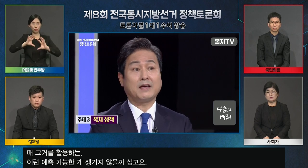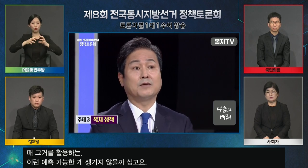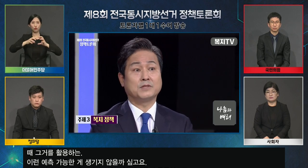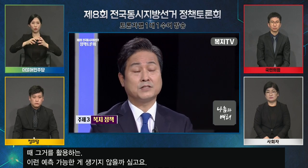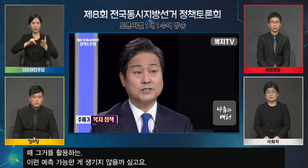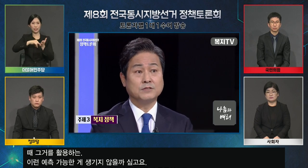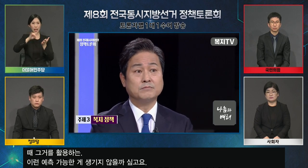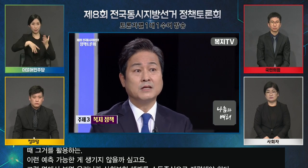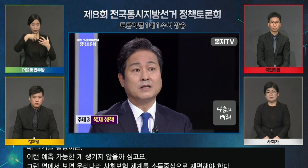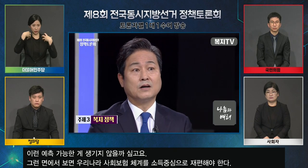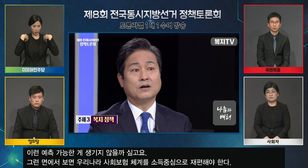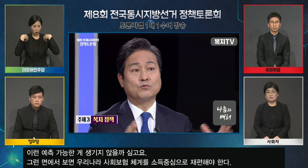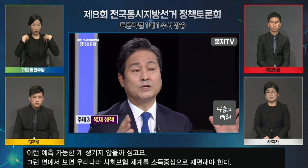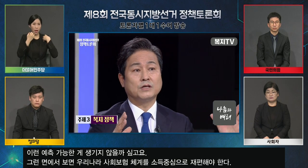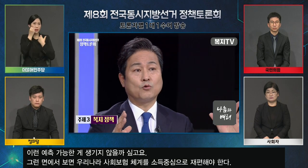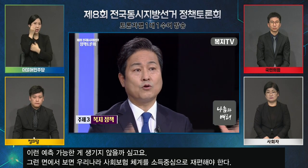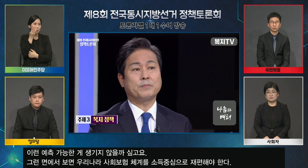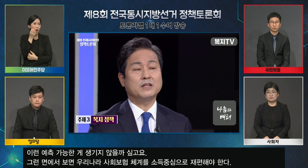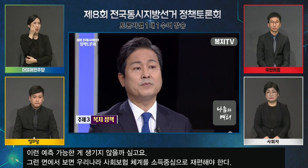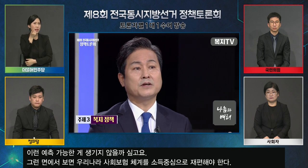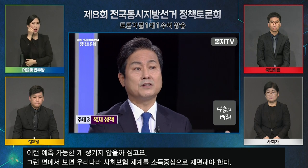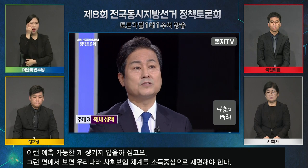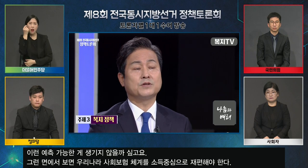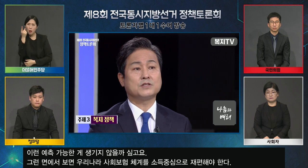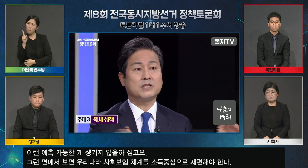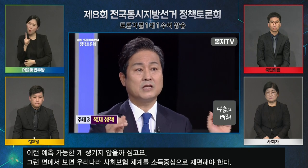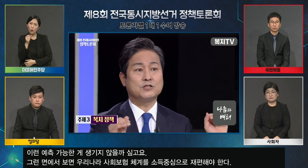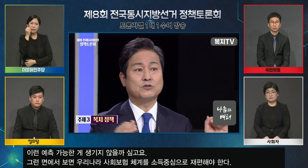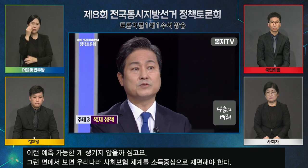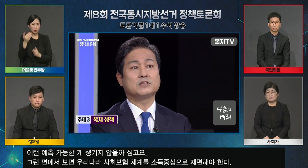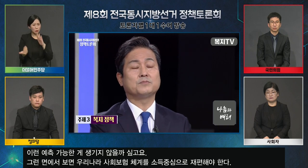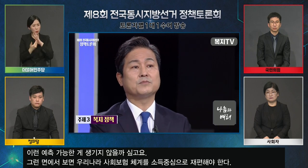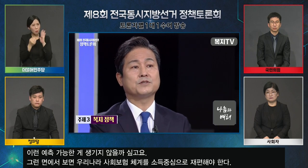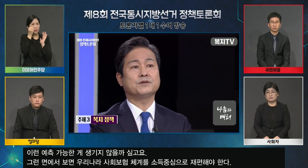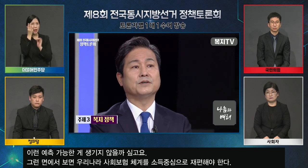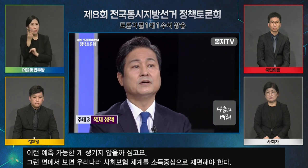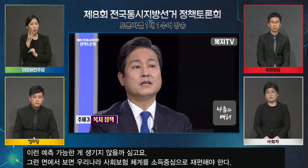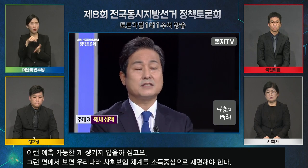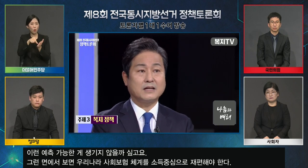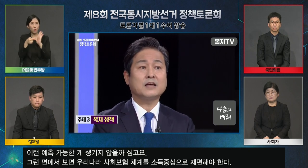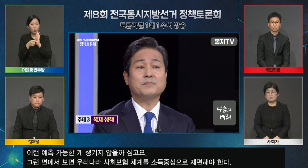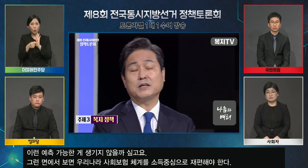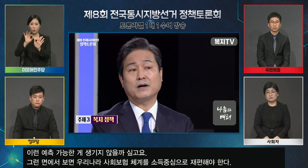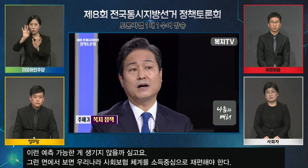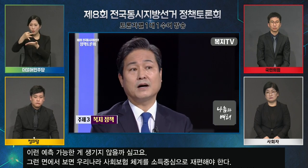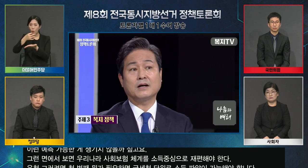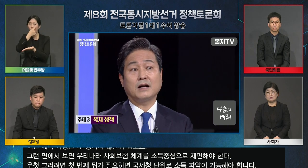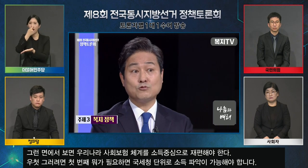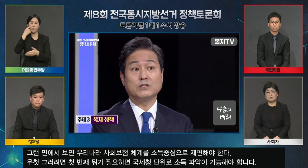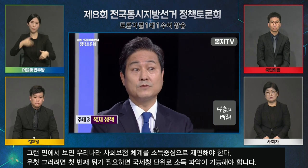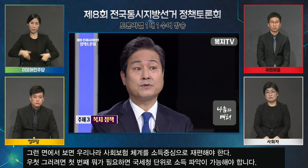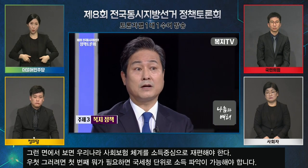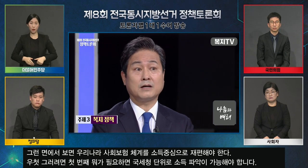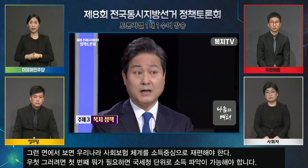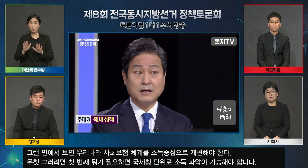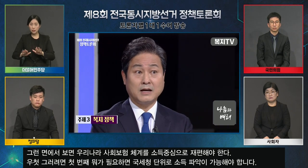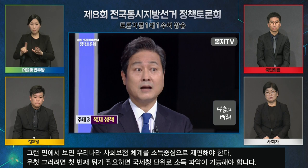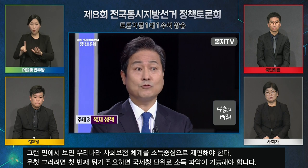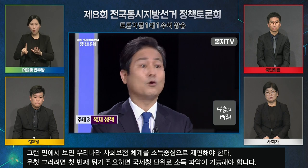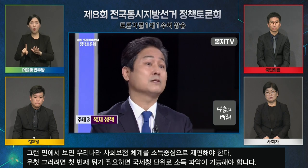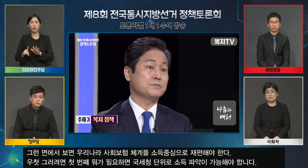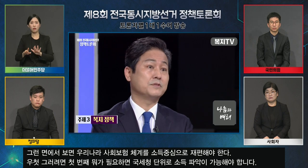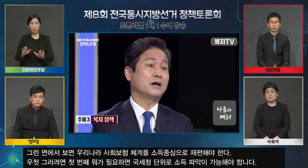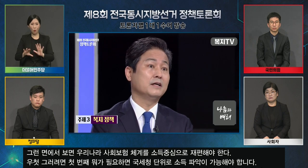파악이 가능해야 합니다. 지금 우리 코로나 팬데믹을 거치면서 재난지원금을 지급하면서 상당히 많이 파악할 수 있는 인프라를